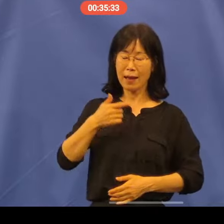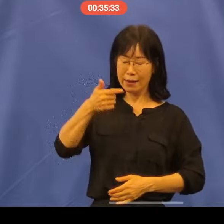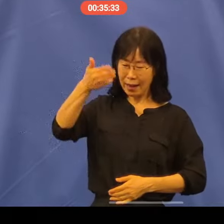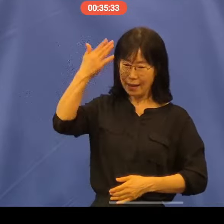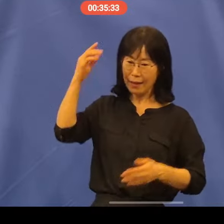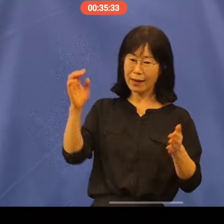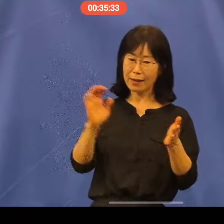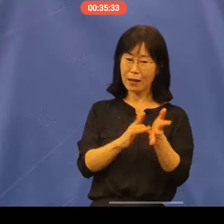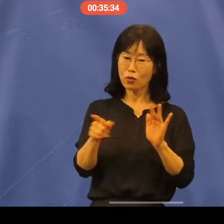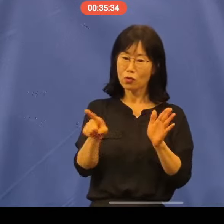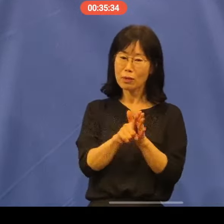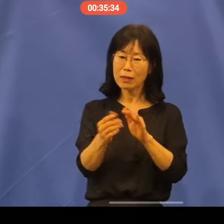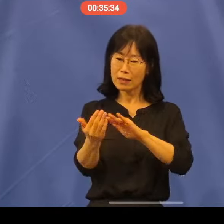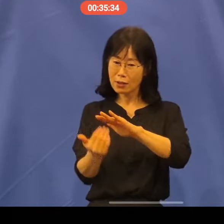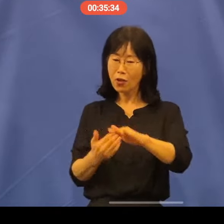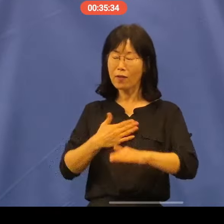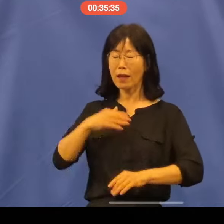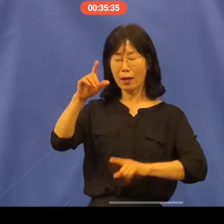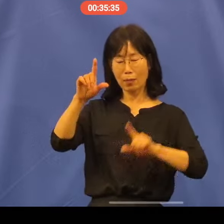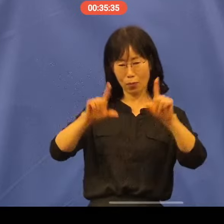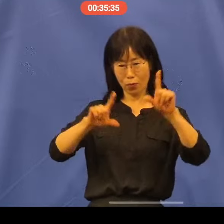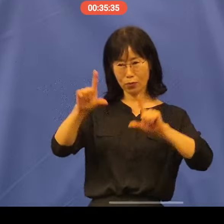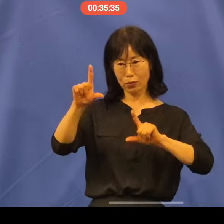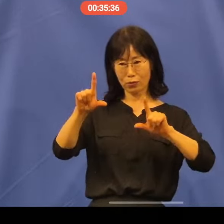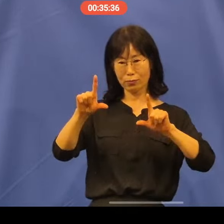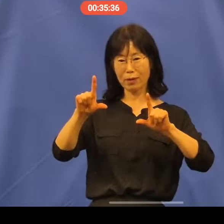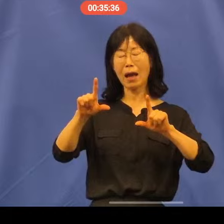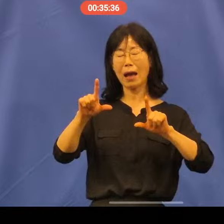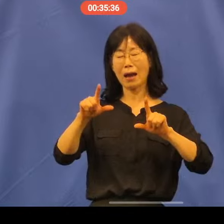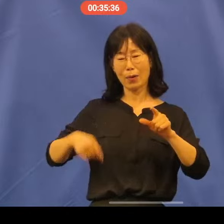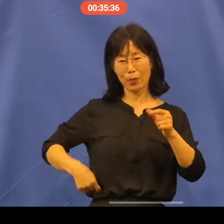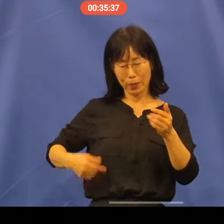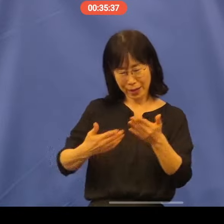날마다요, 반복적이에요, 지속적이에요, 끊임없이.